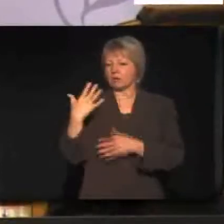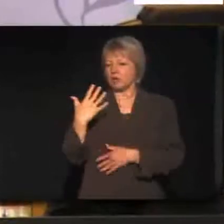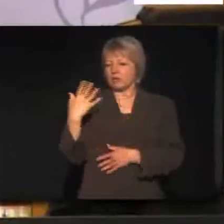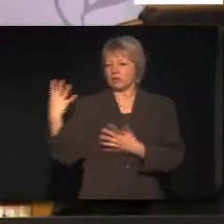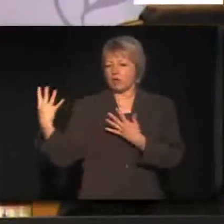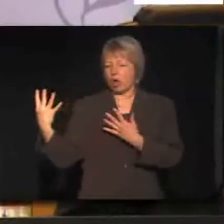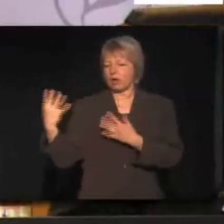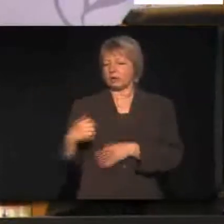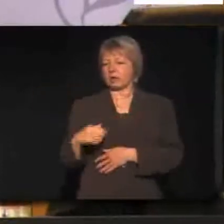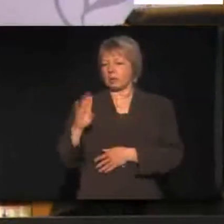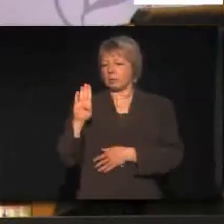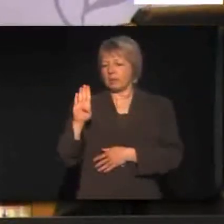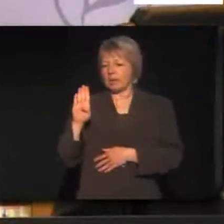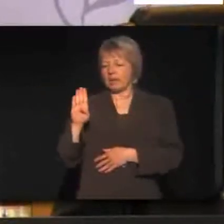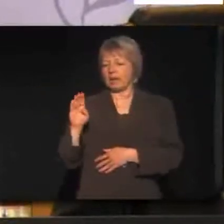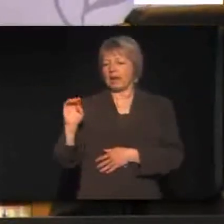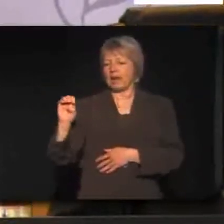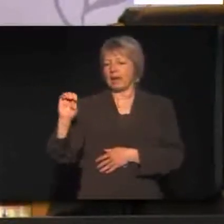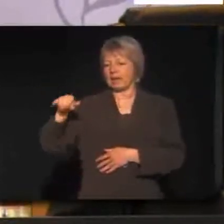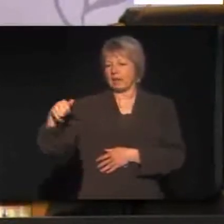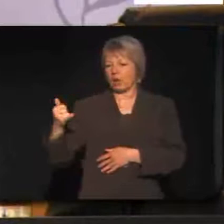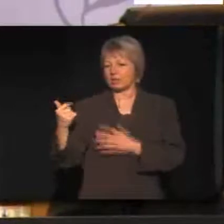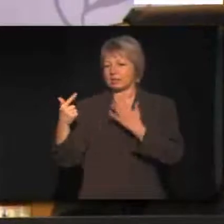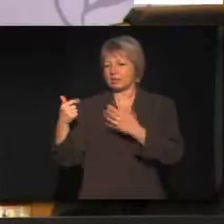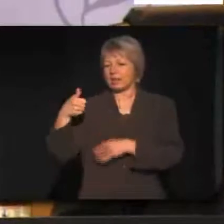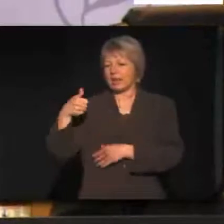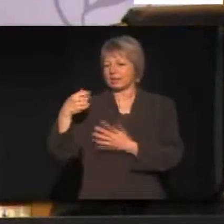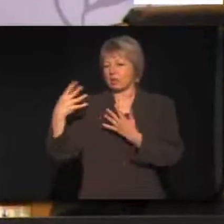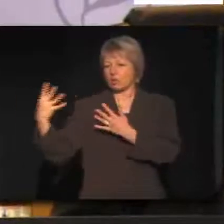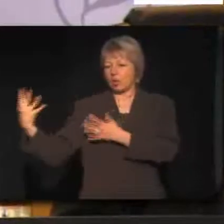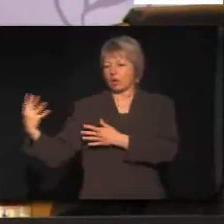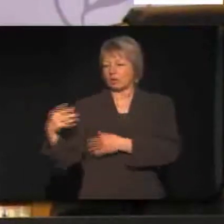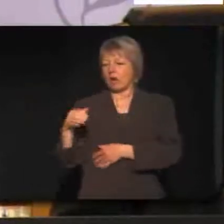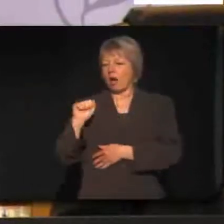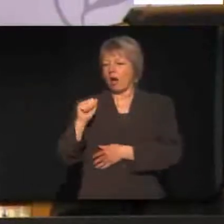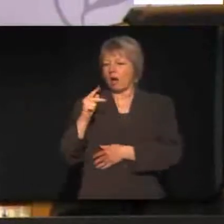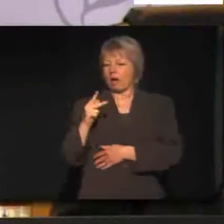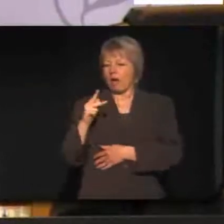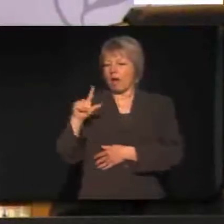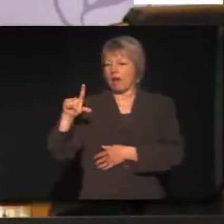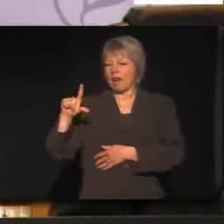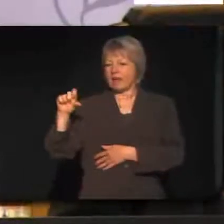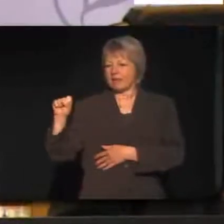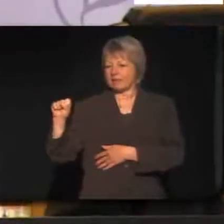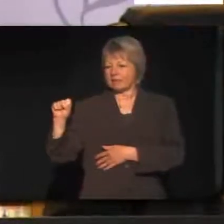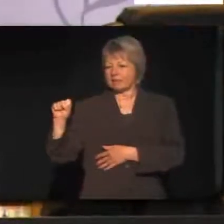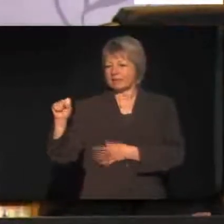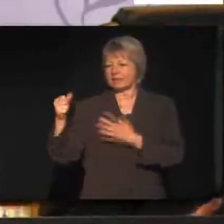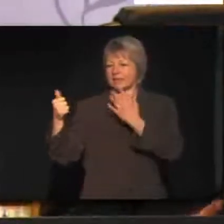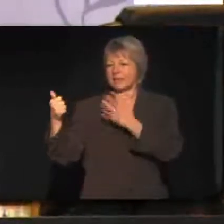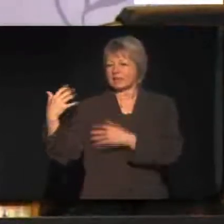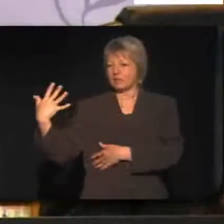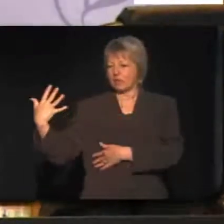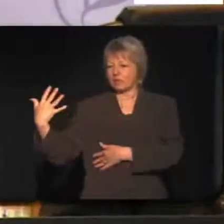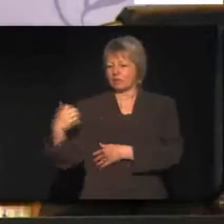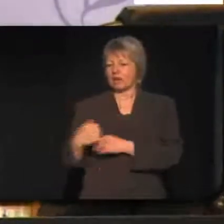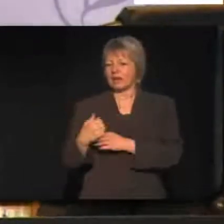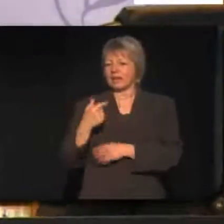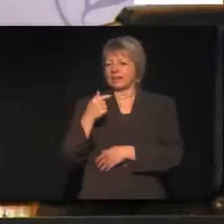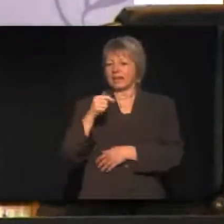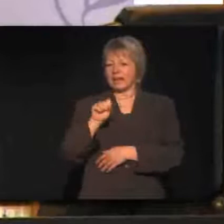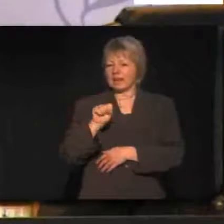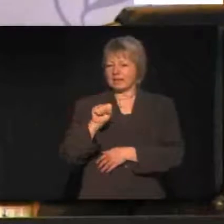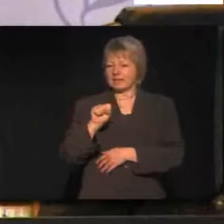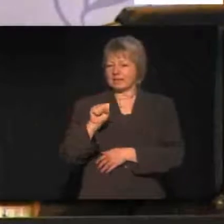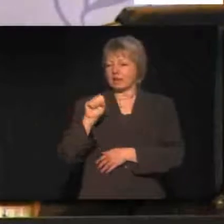859b j7199 akls 65 TS